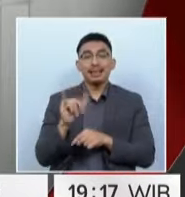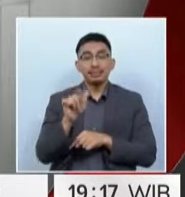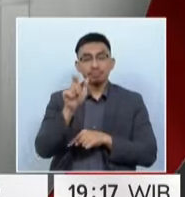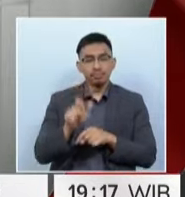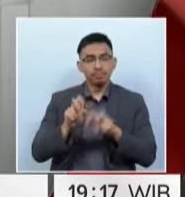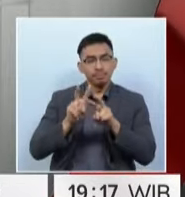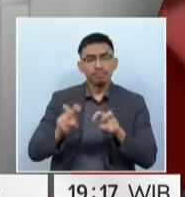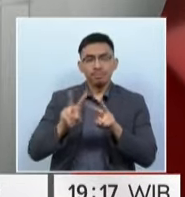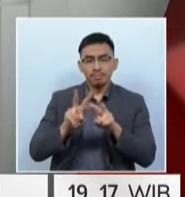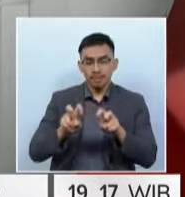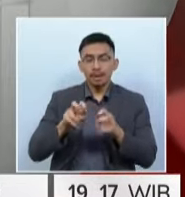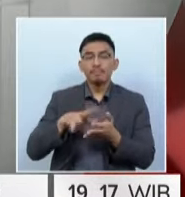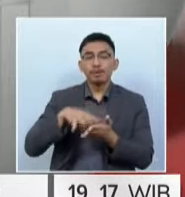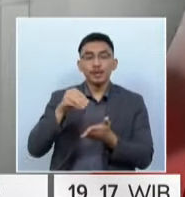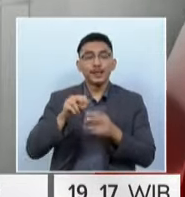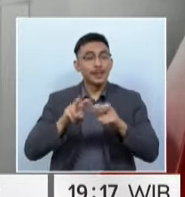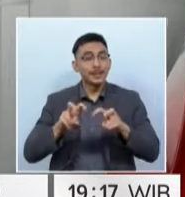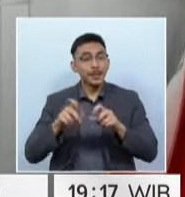peram